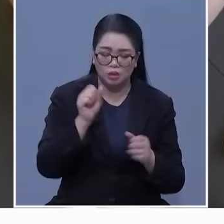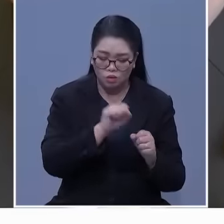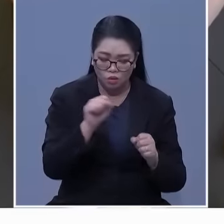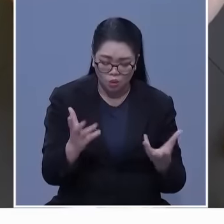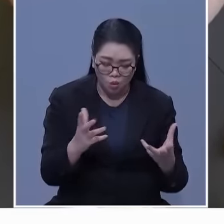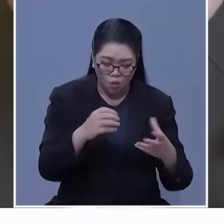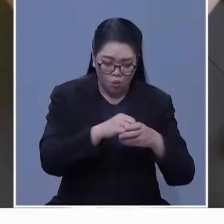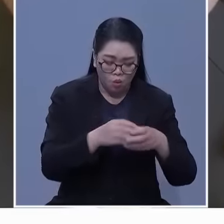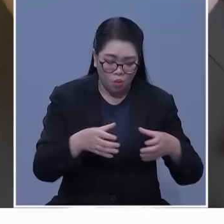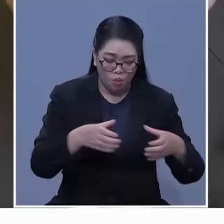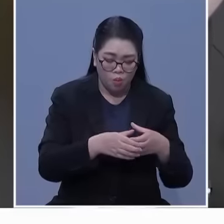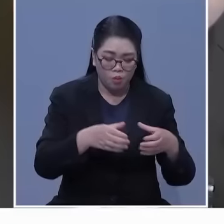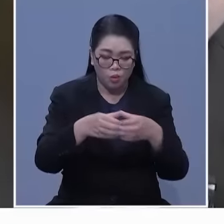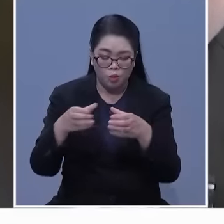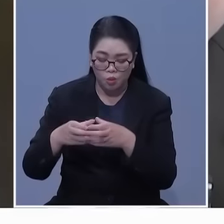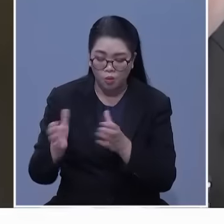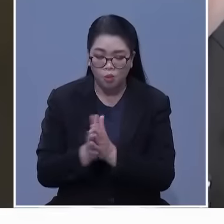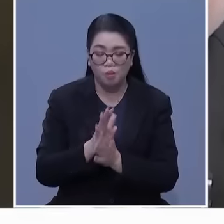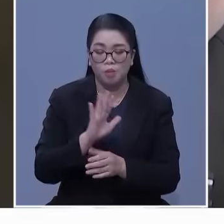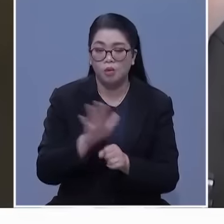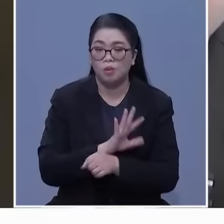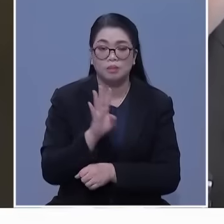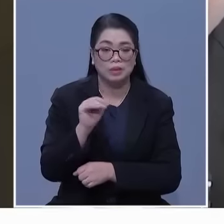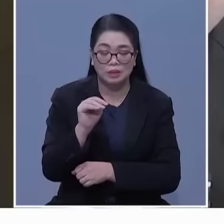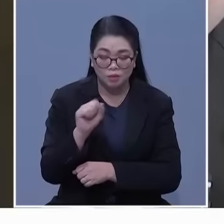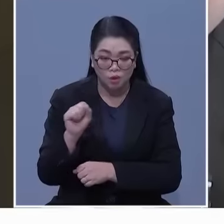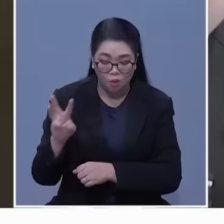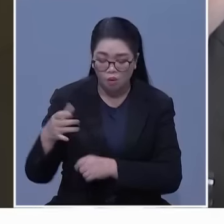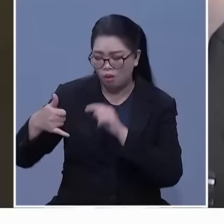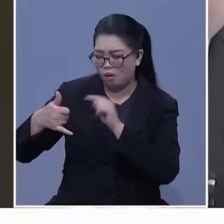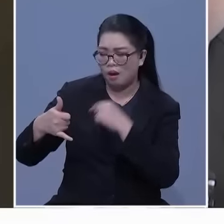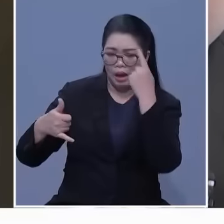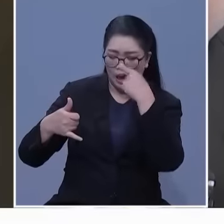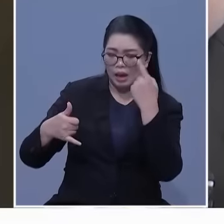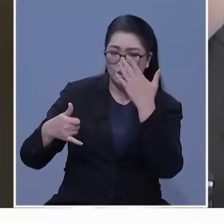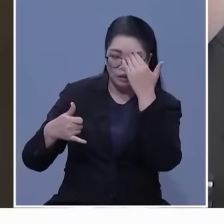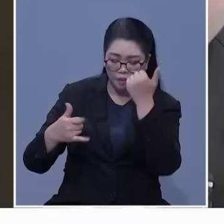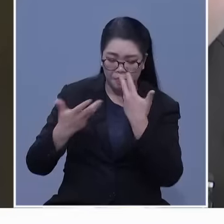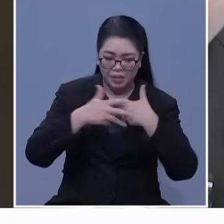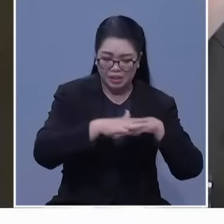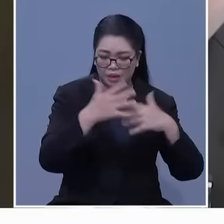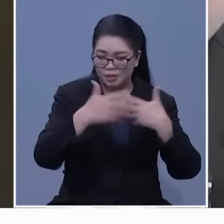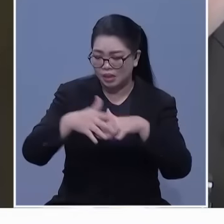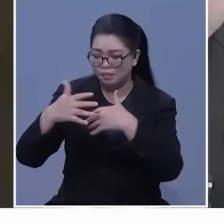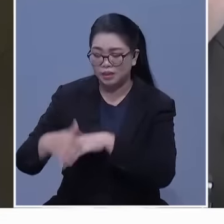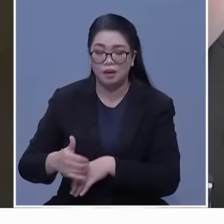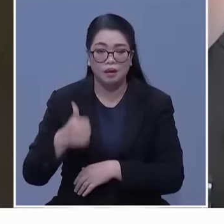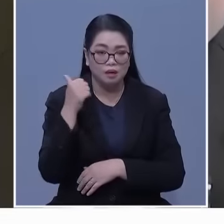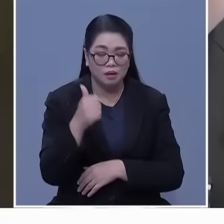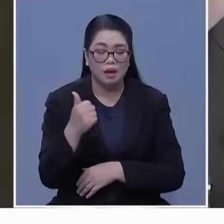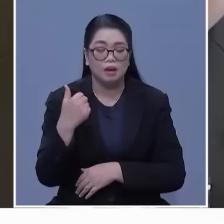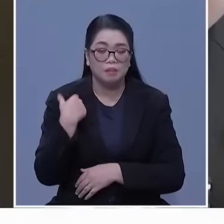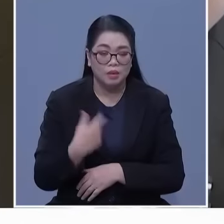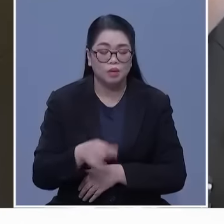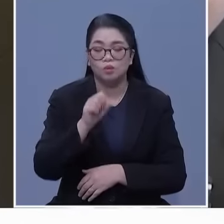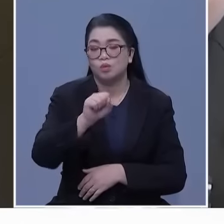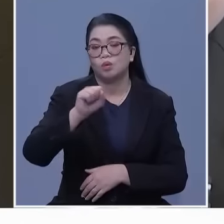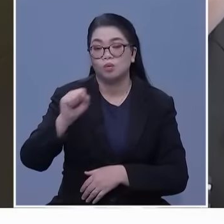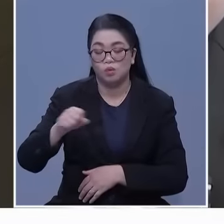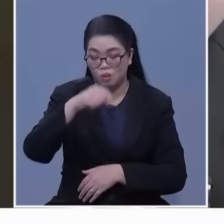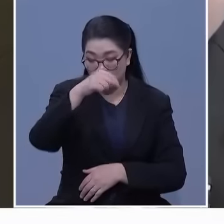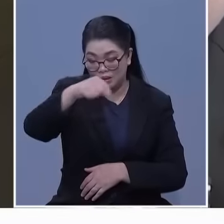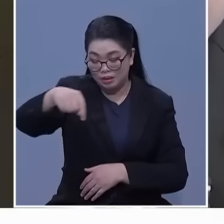เป็นลูกหลานของ40สวมาได ้ครับ หลายคนก็โอ้โหคุณสามารถเป็นใครเนี่ยโปรไฟล์ดีประสานได้หมดเลย แล้วถึงกับบอกว่ามีสสอีกหลายคนจ